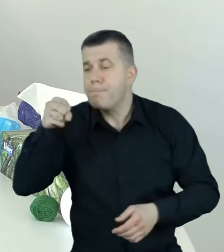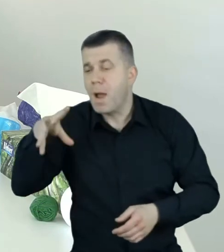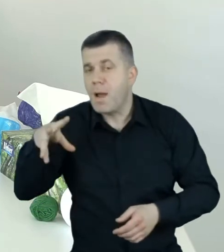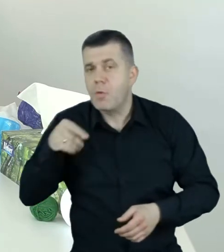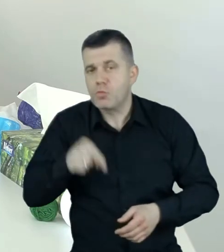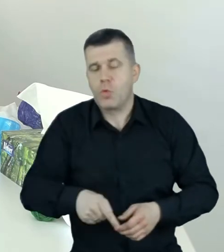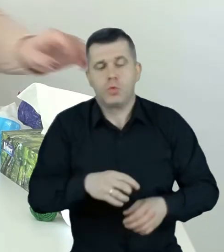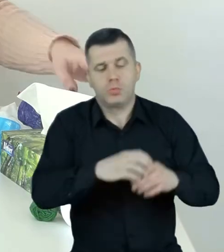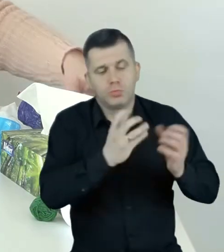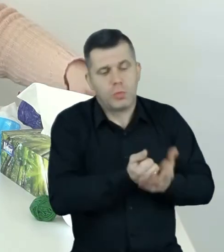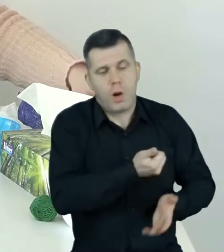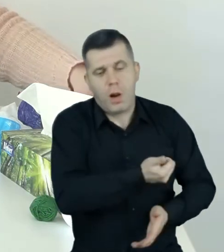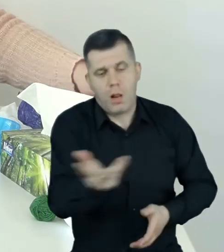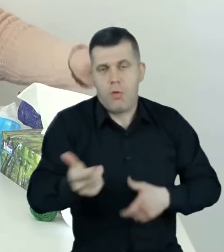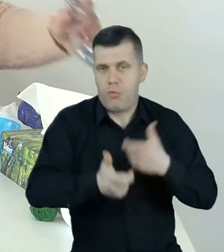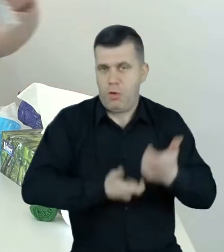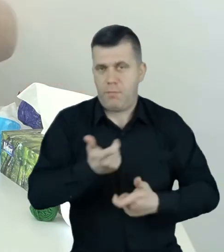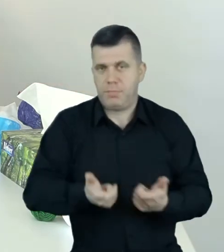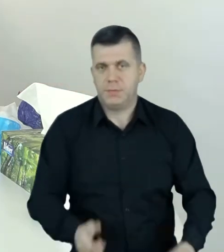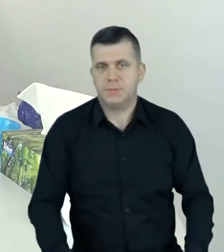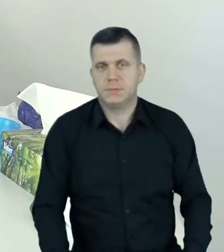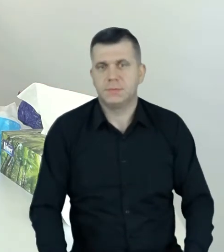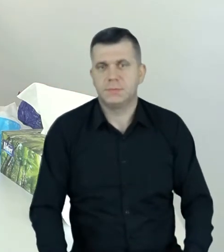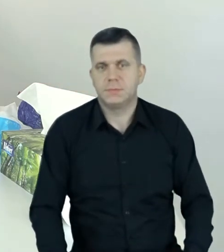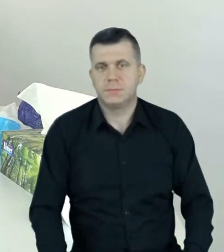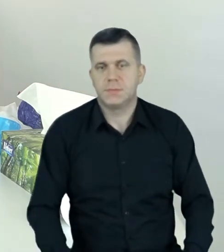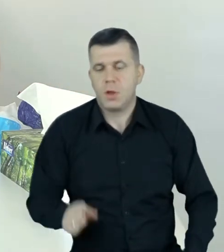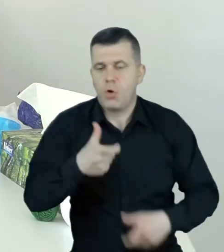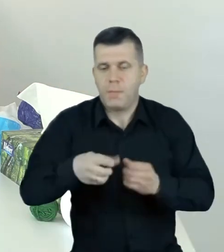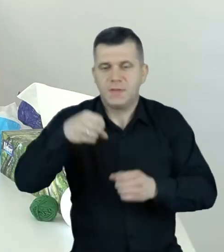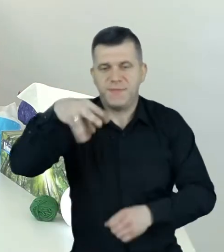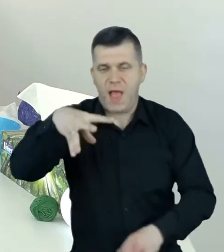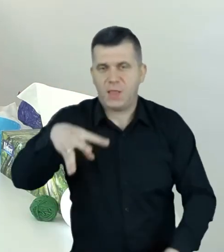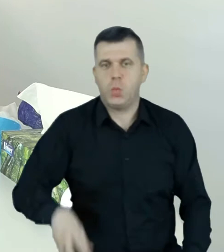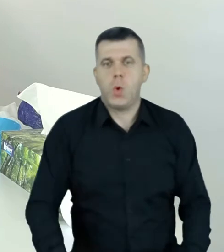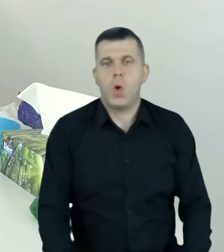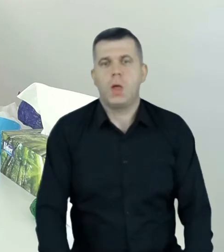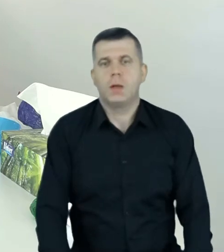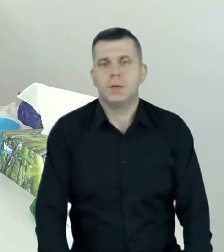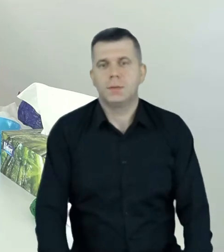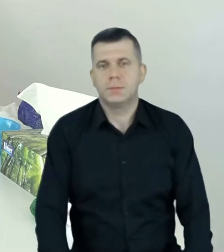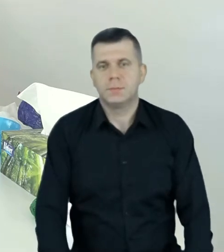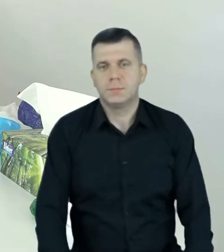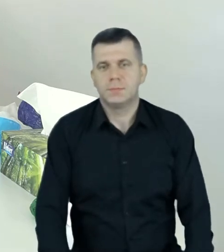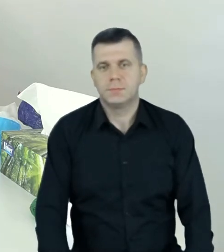lampek naszą łańcuchu i teraz bierzemy światełka